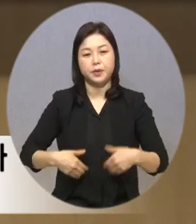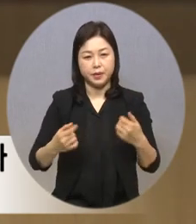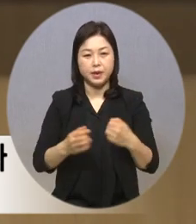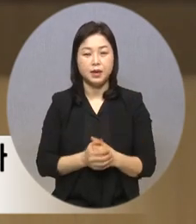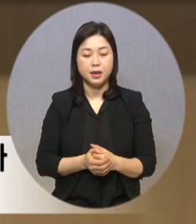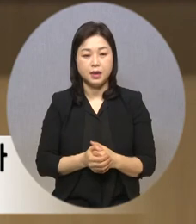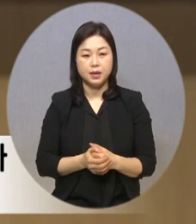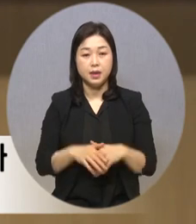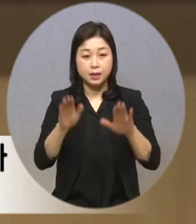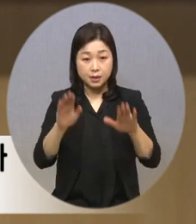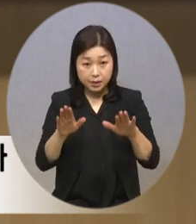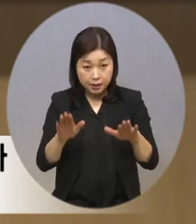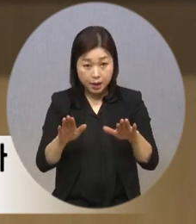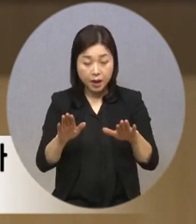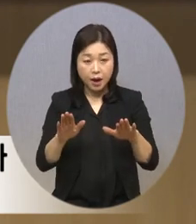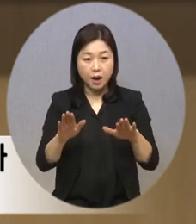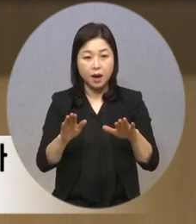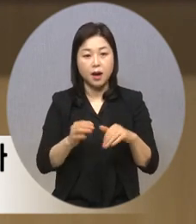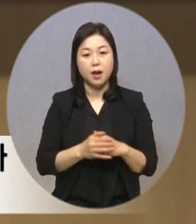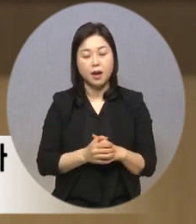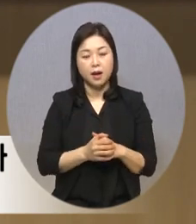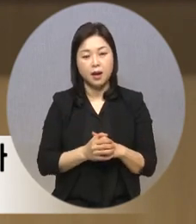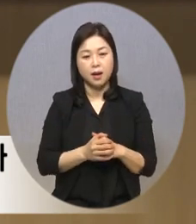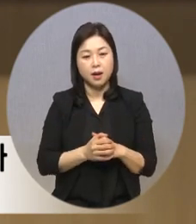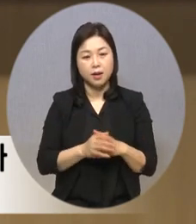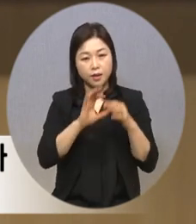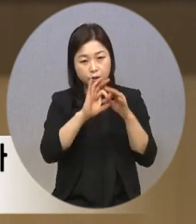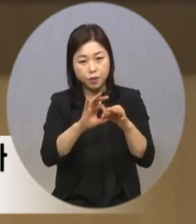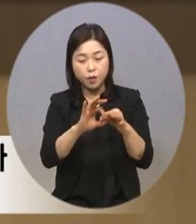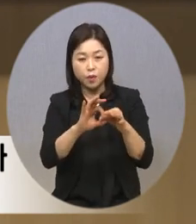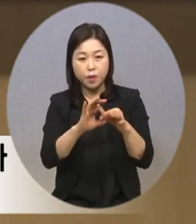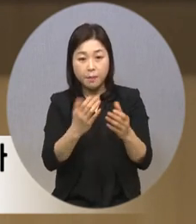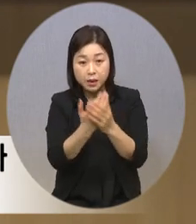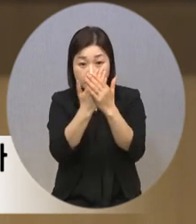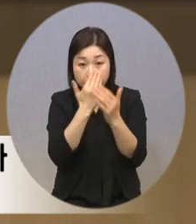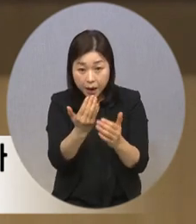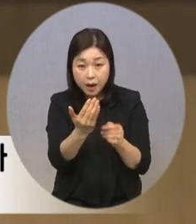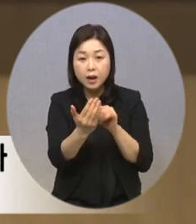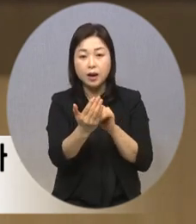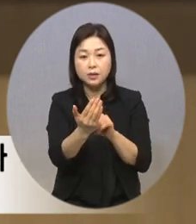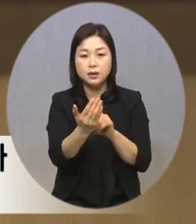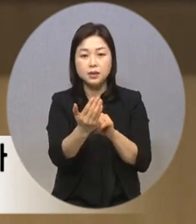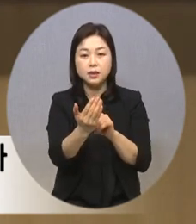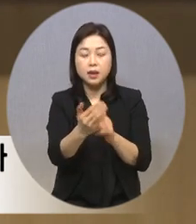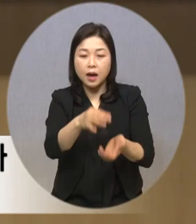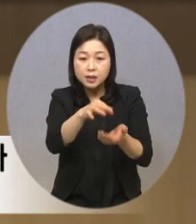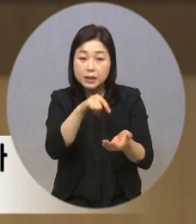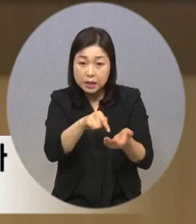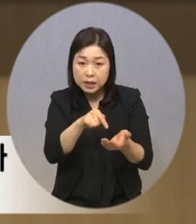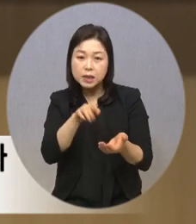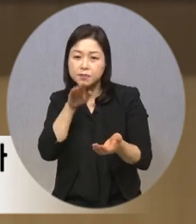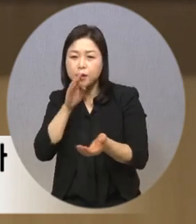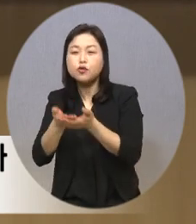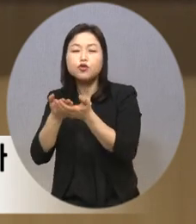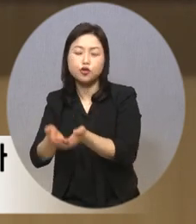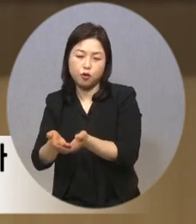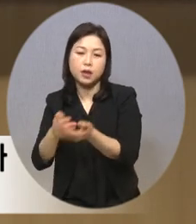이제 지속가능 발전이라고 하는 가치는 인류의 핵심 가치가 되었습니다.